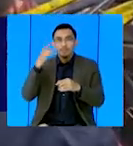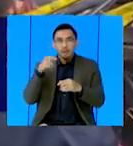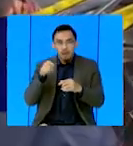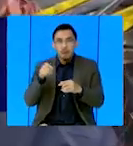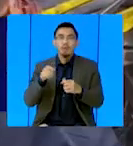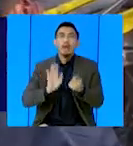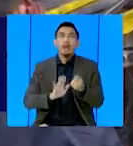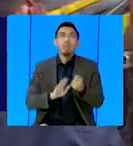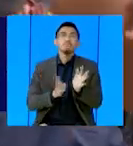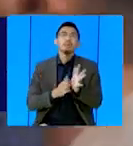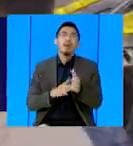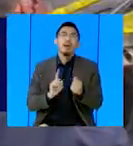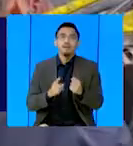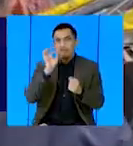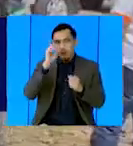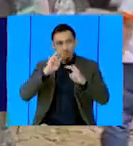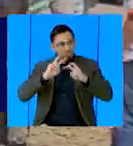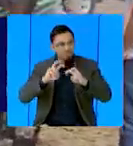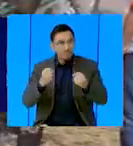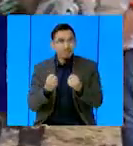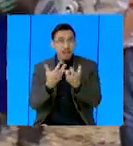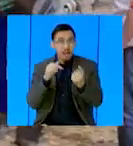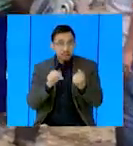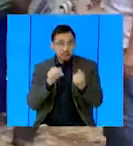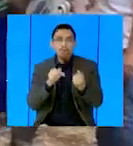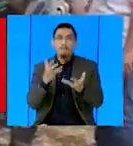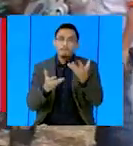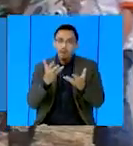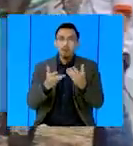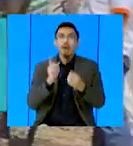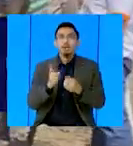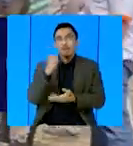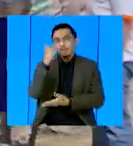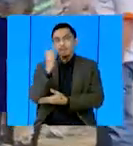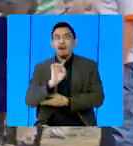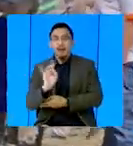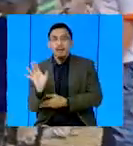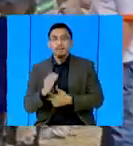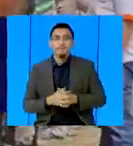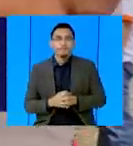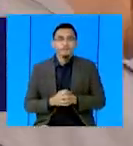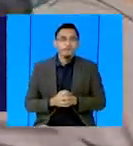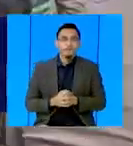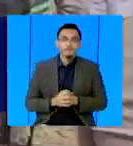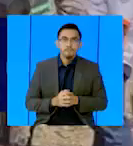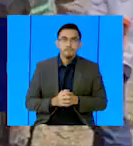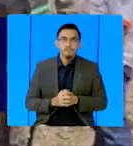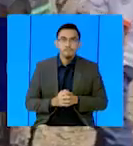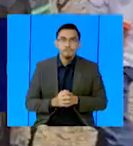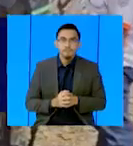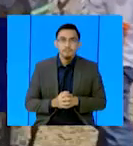kendaraannya mengalami masalah rem polisi masih menyelidiki kasus kecelakaan ini menelusuri kemungkinan adanya